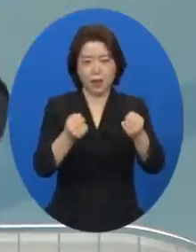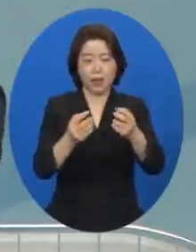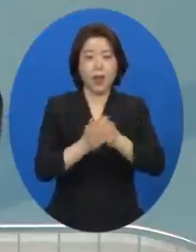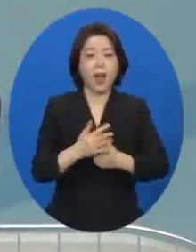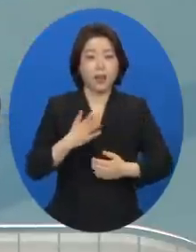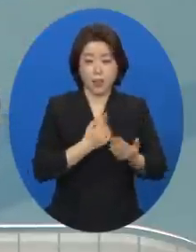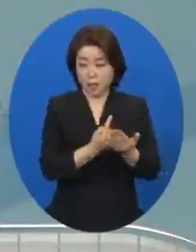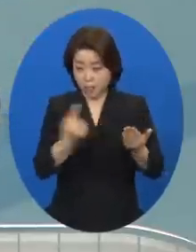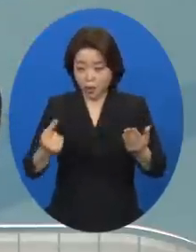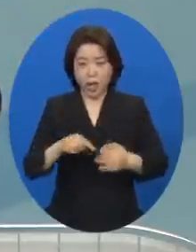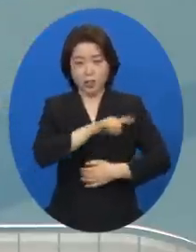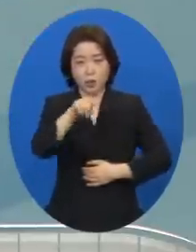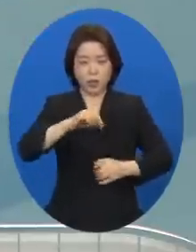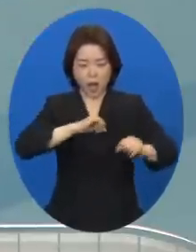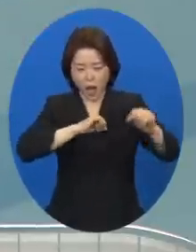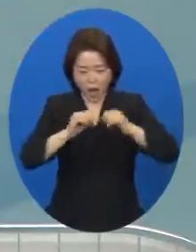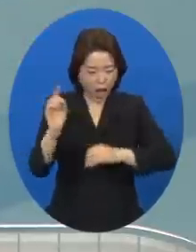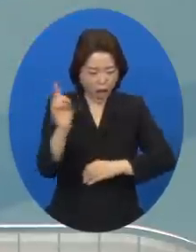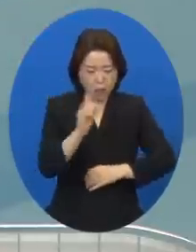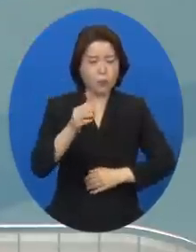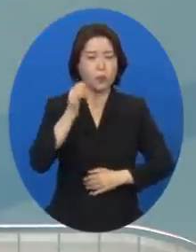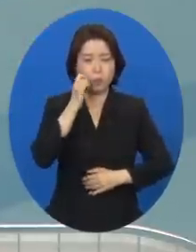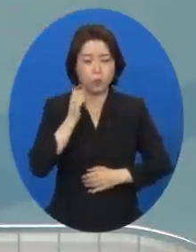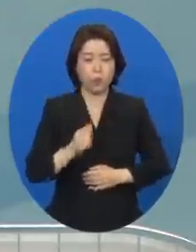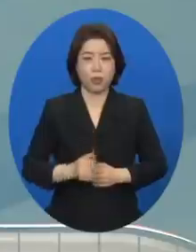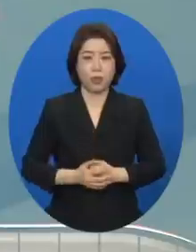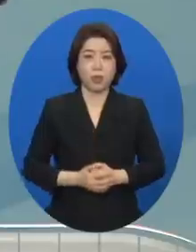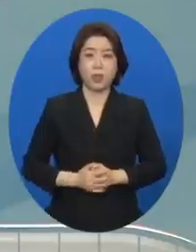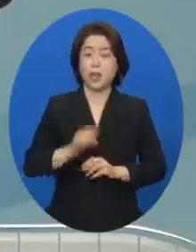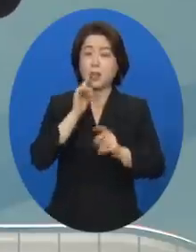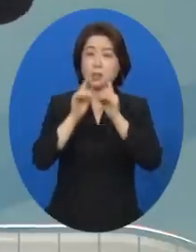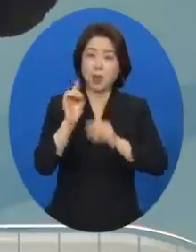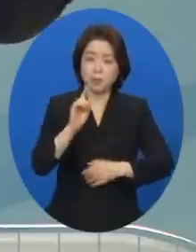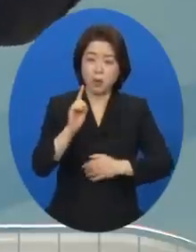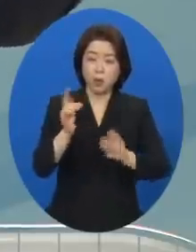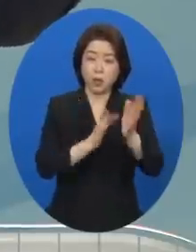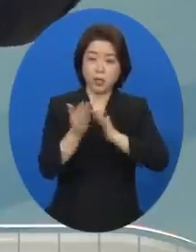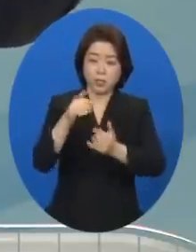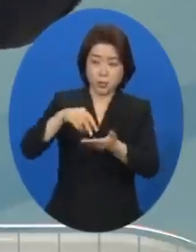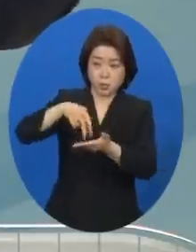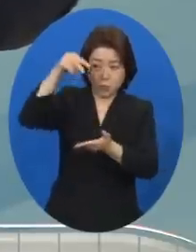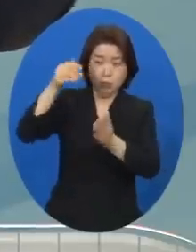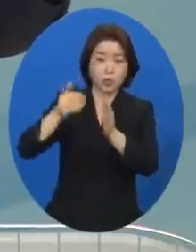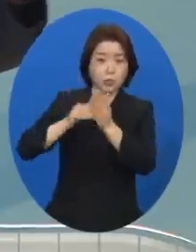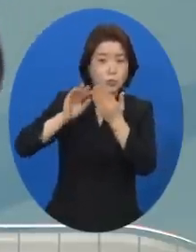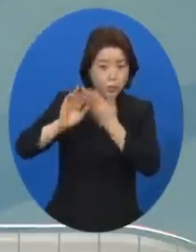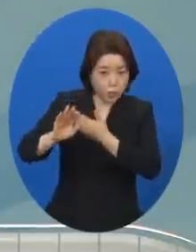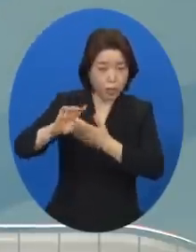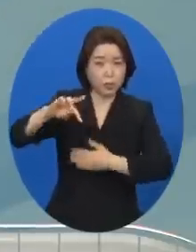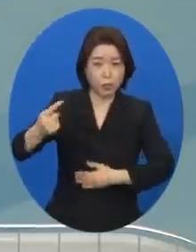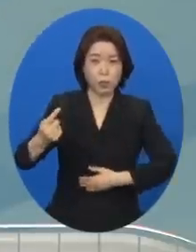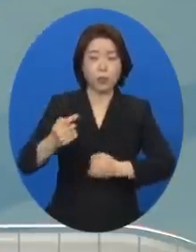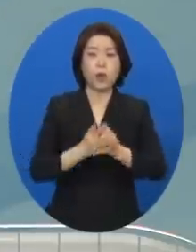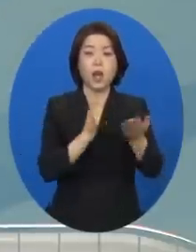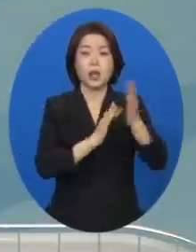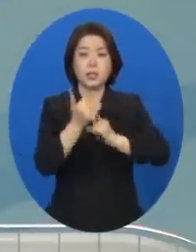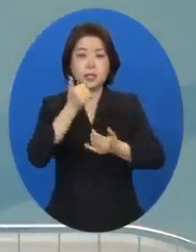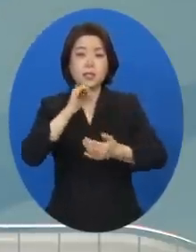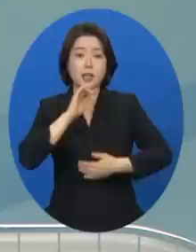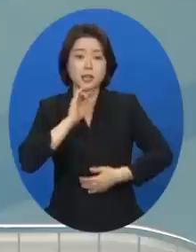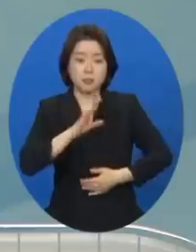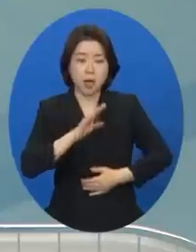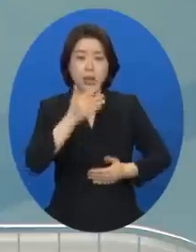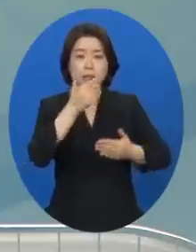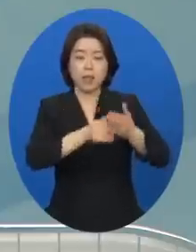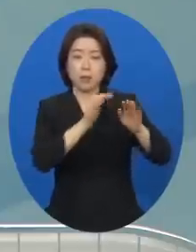것도 할 수 없습니다 이 말은 이제 예수님의 승천 하시게 되더라도 제자들 만 남겨둔 게